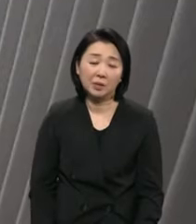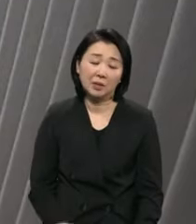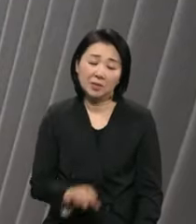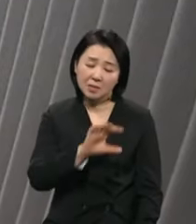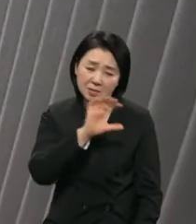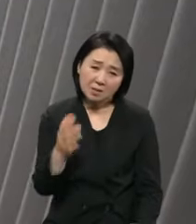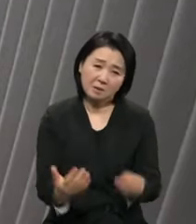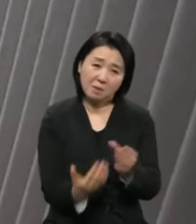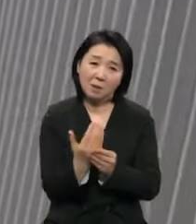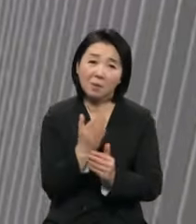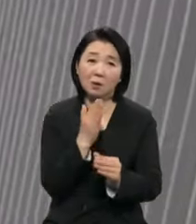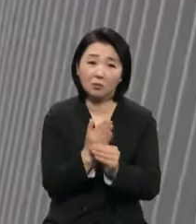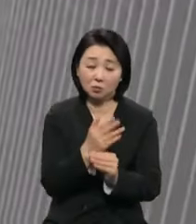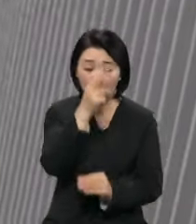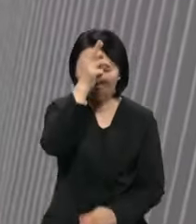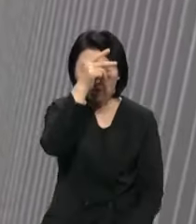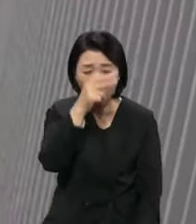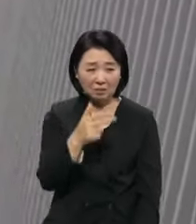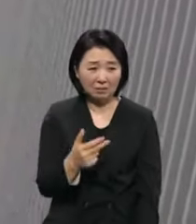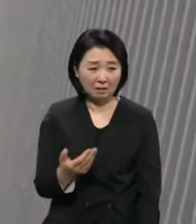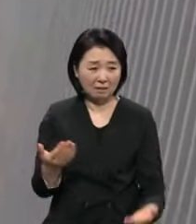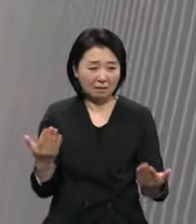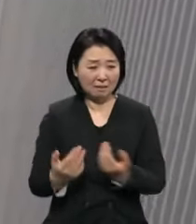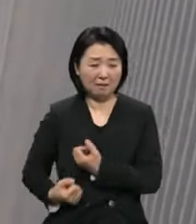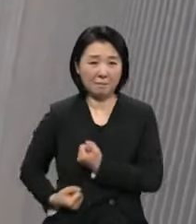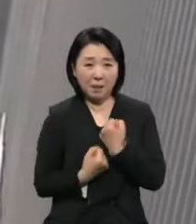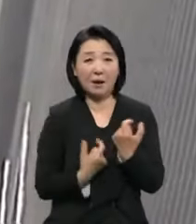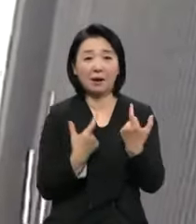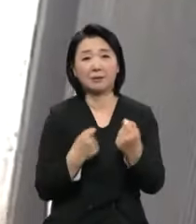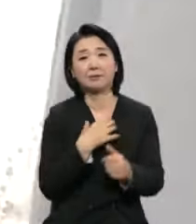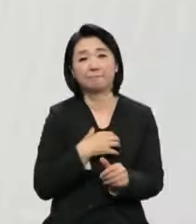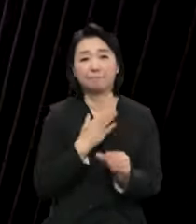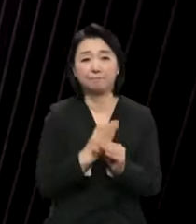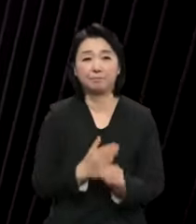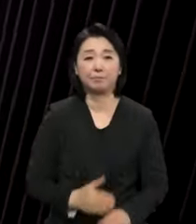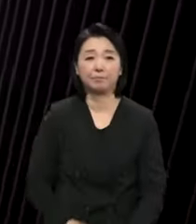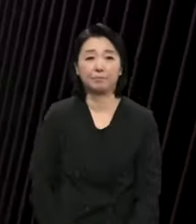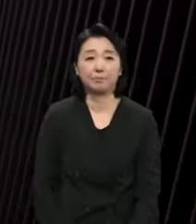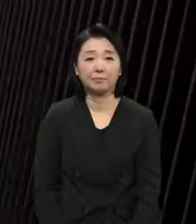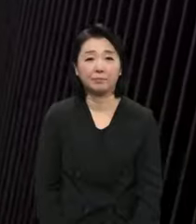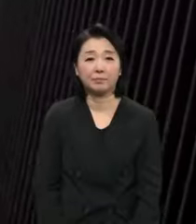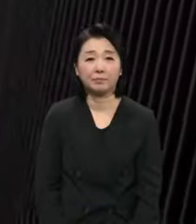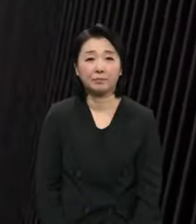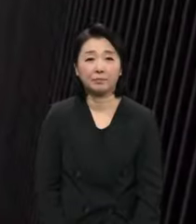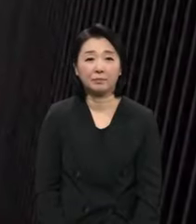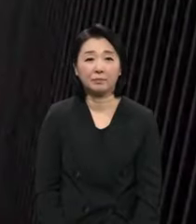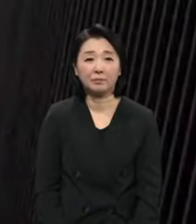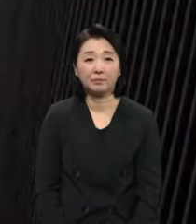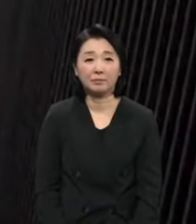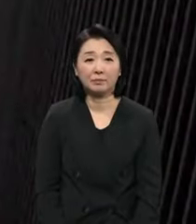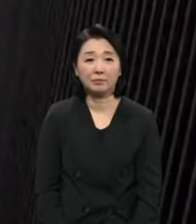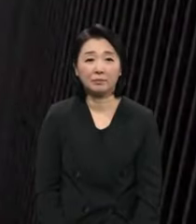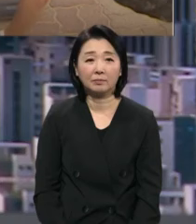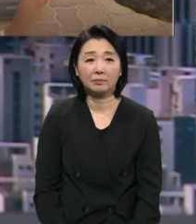계속 반복되면서 경찰의 기강회의에 대한 우려의 목소리가 나오고 있습니다. JTBC 김한수입니다.